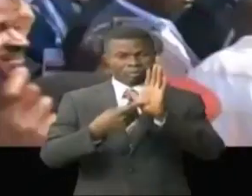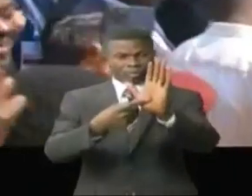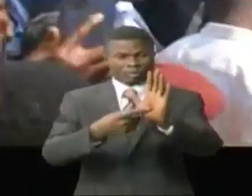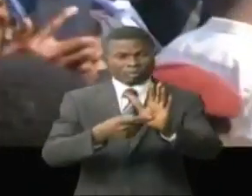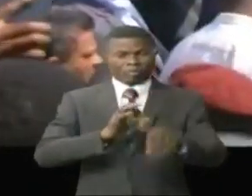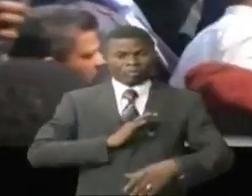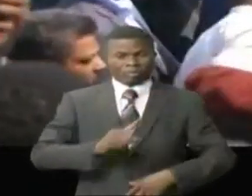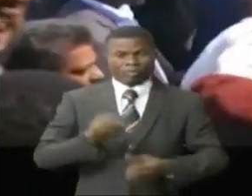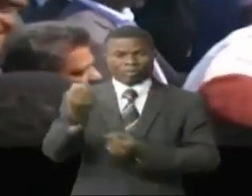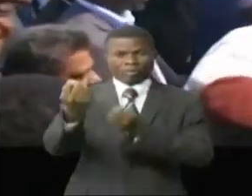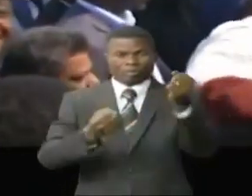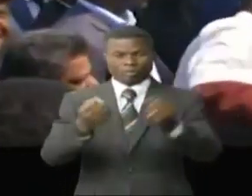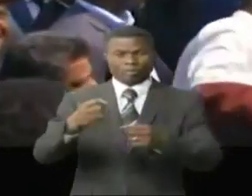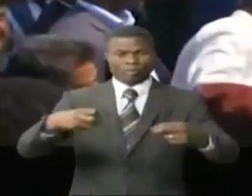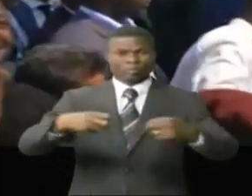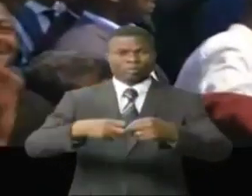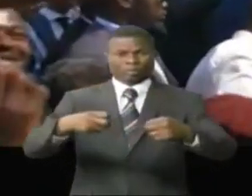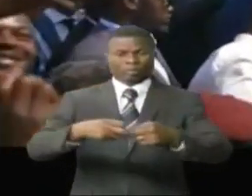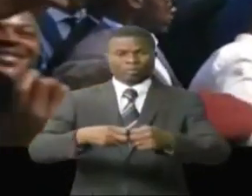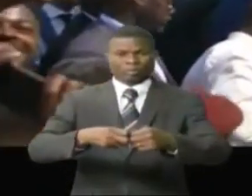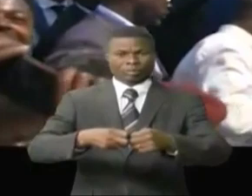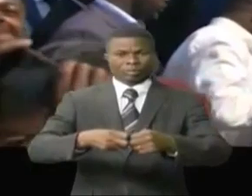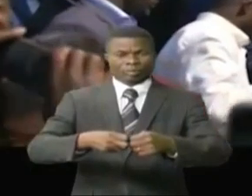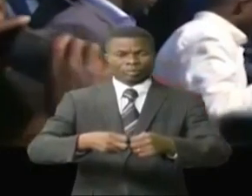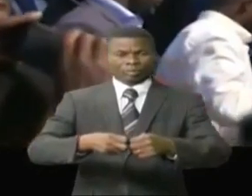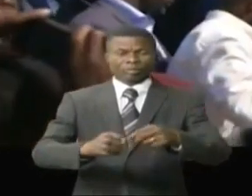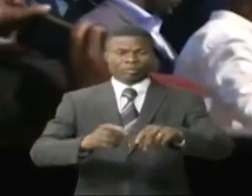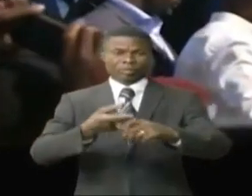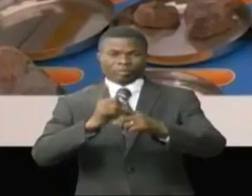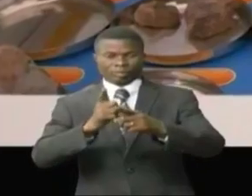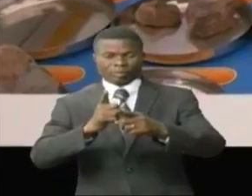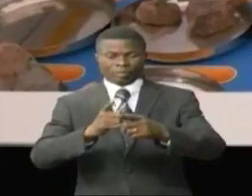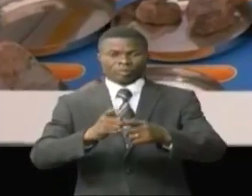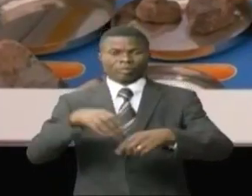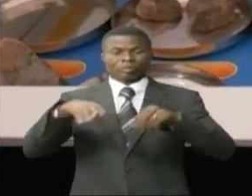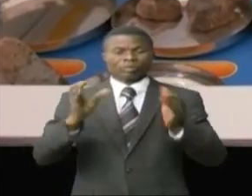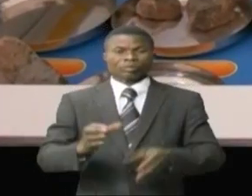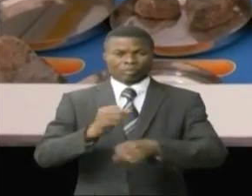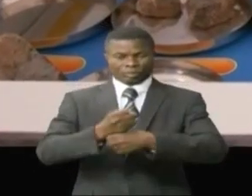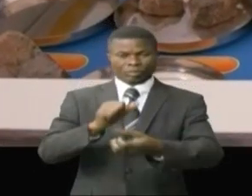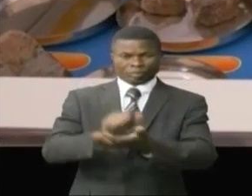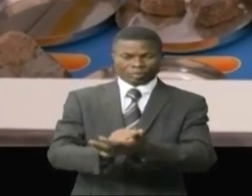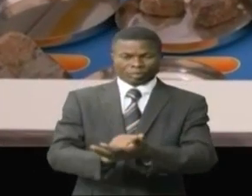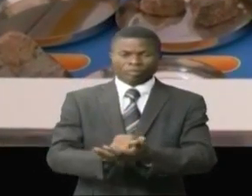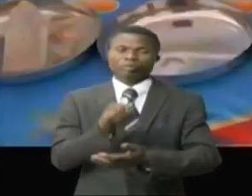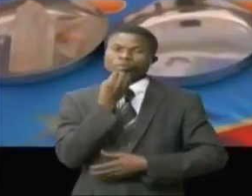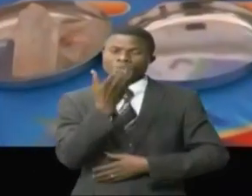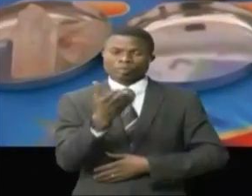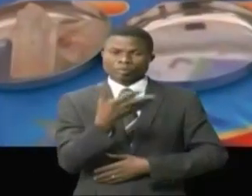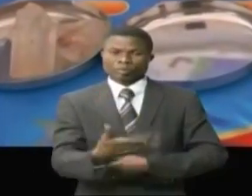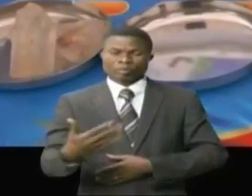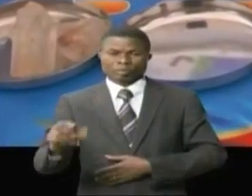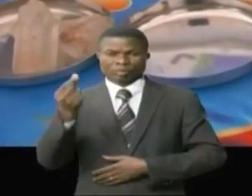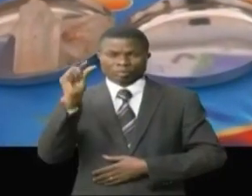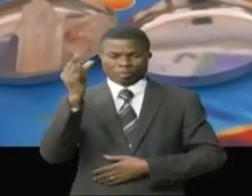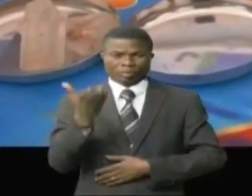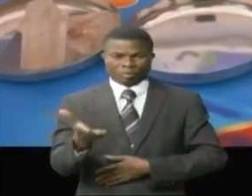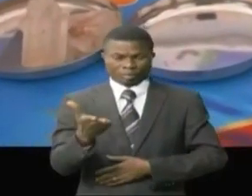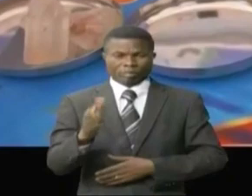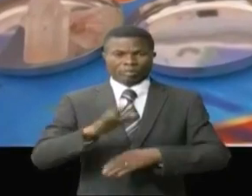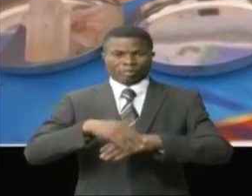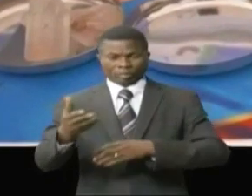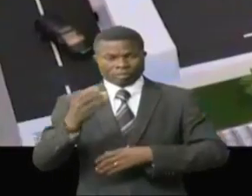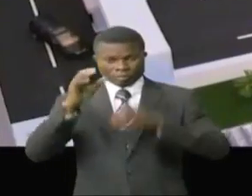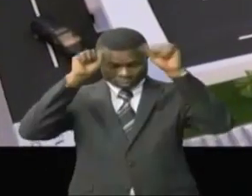présenté une voiture électrique, fruit du génie scientifique congolais et des échantillons de matières minérales. Il a